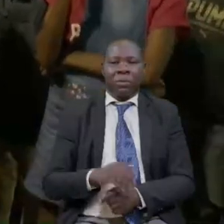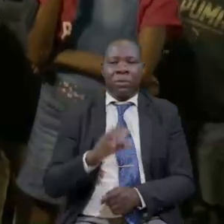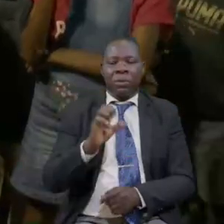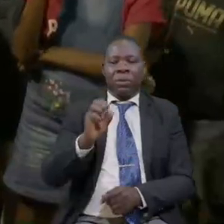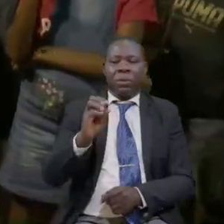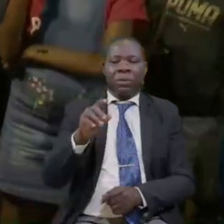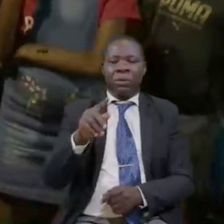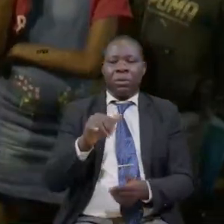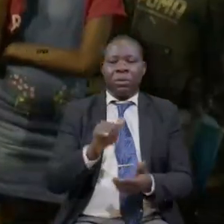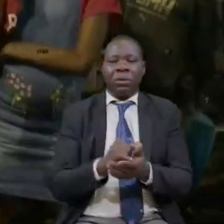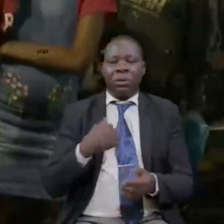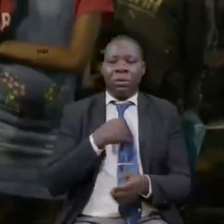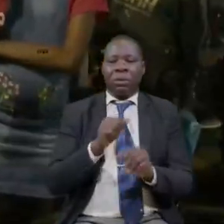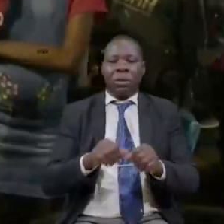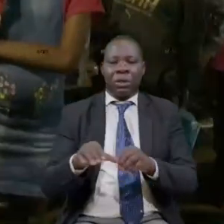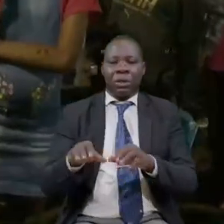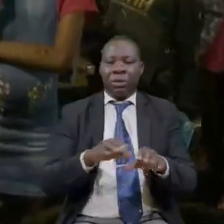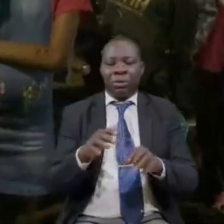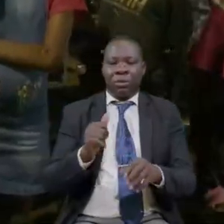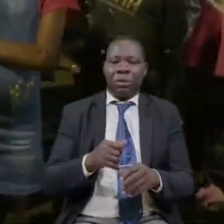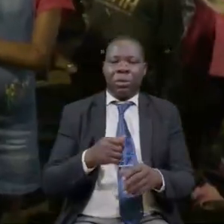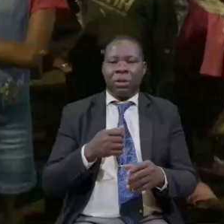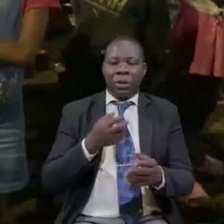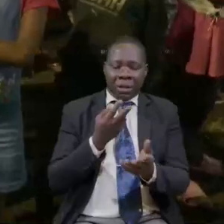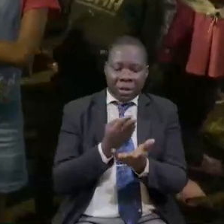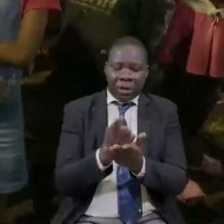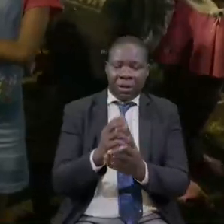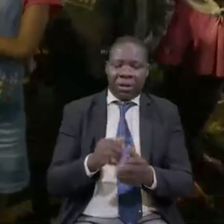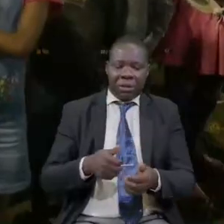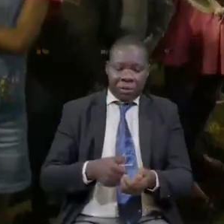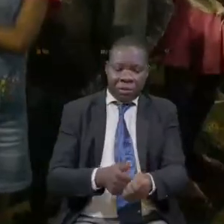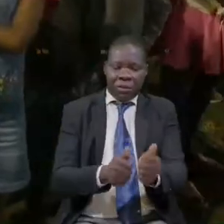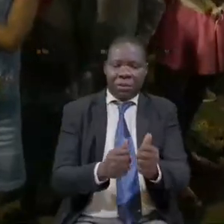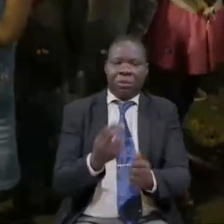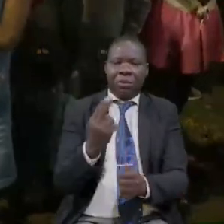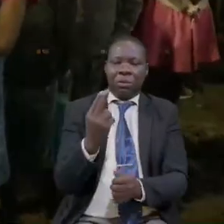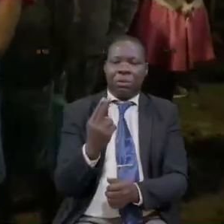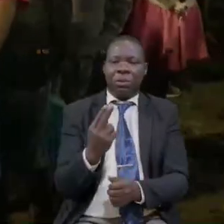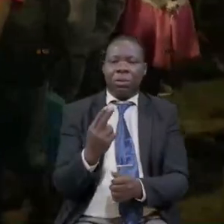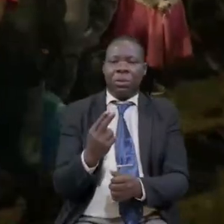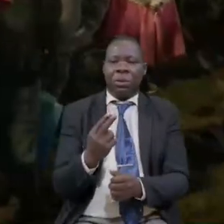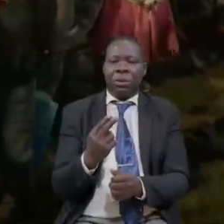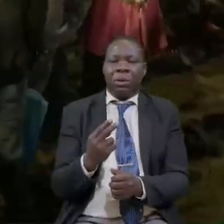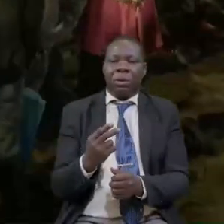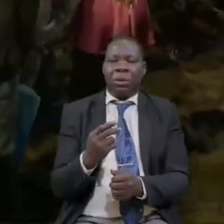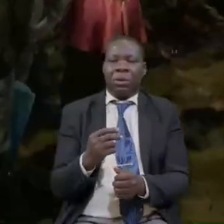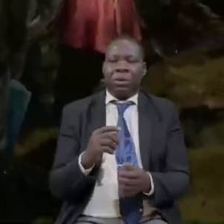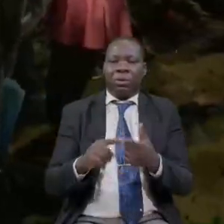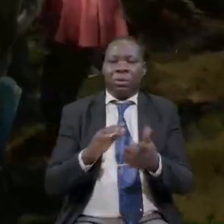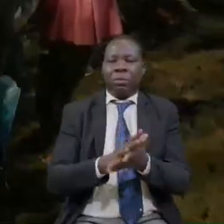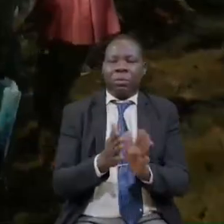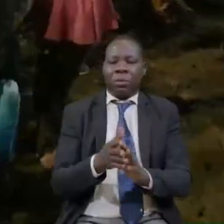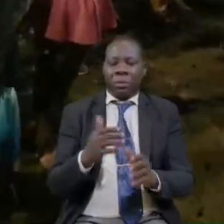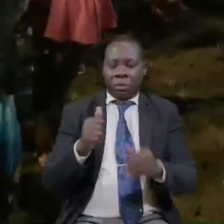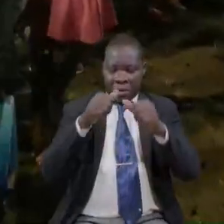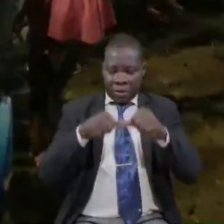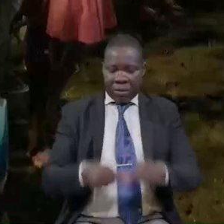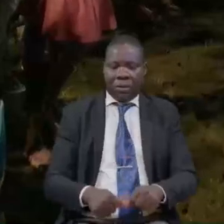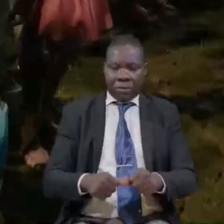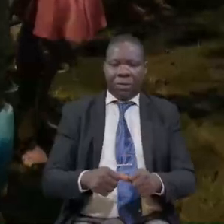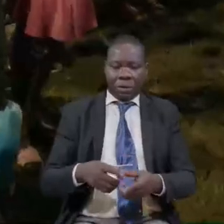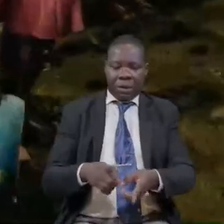Afin de pouvoir faire un bon suivi et que vous deveniez un disciple